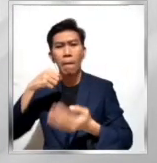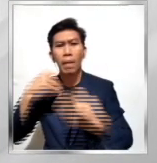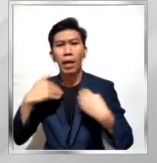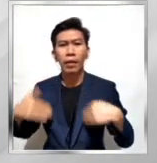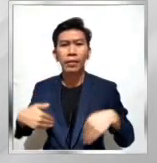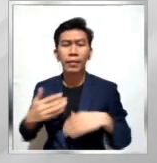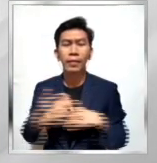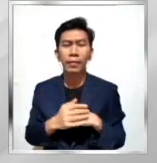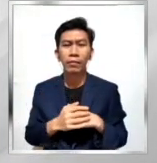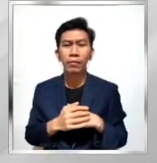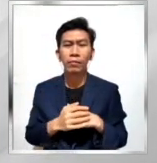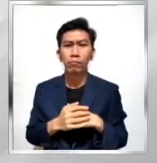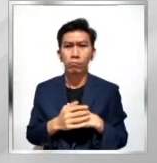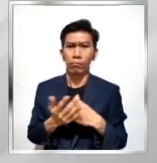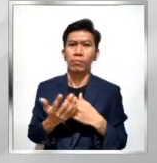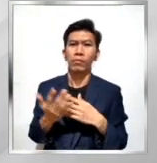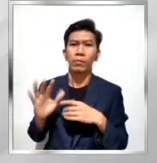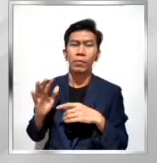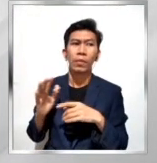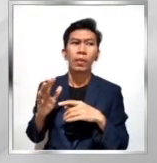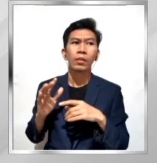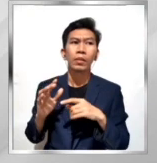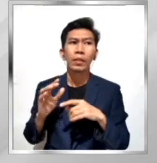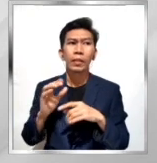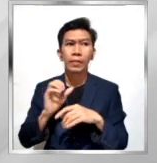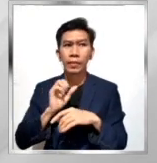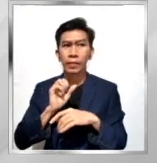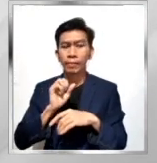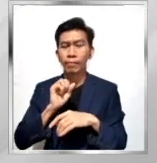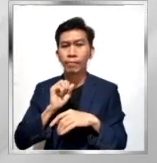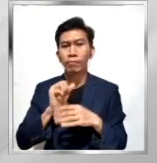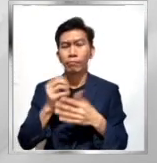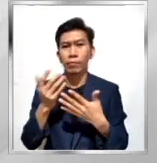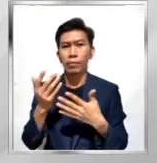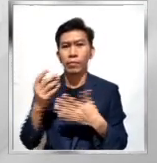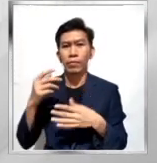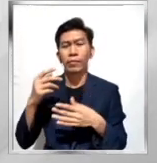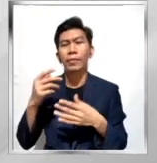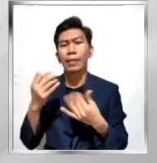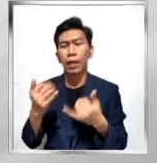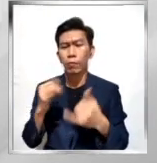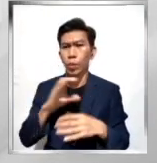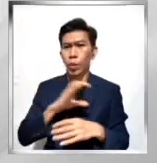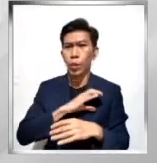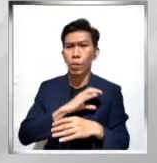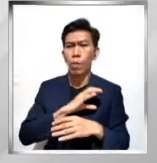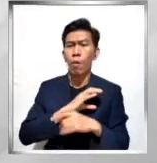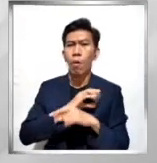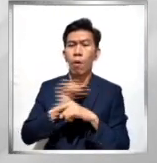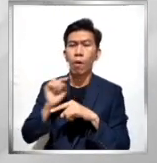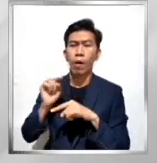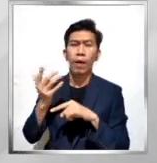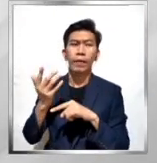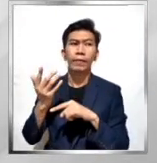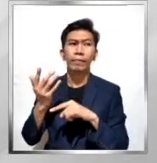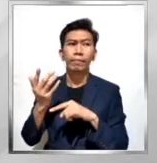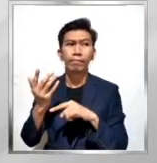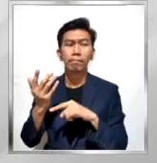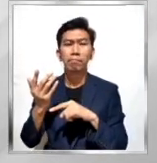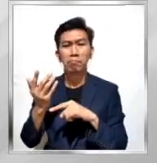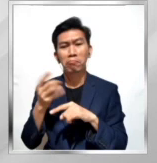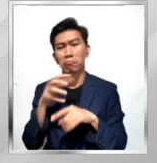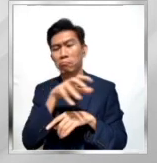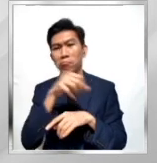Pink Petals Funeral Services na inasistihan naman po ng kapulisan po namin from La Loma Police Station. Napaniwala po nila yung supervisor